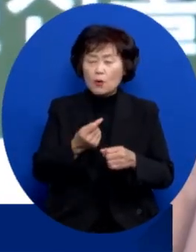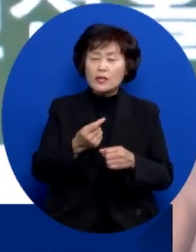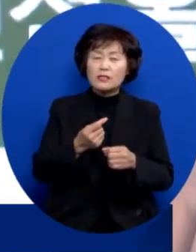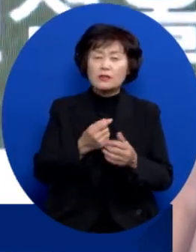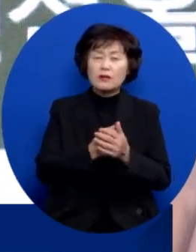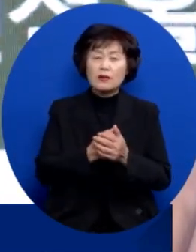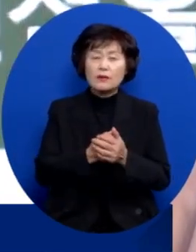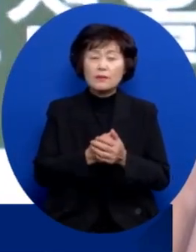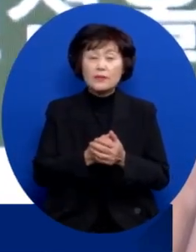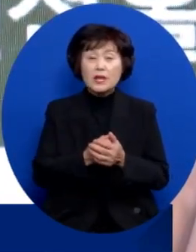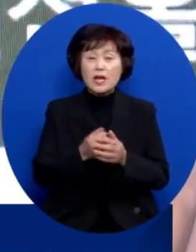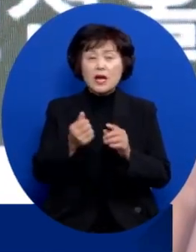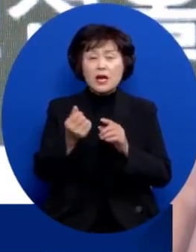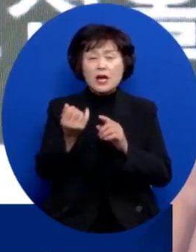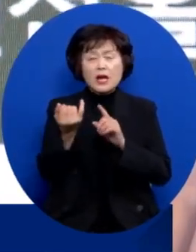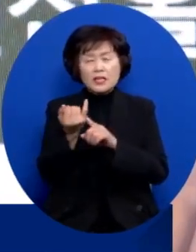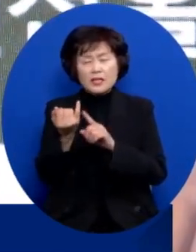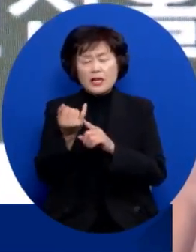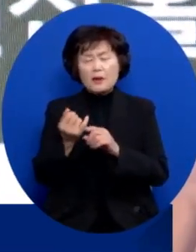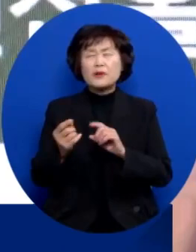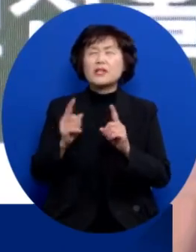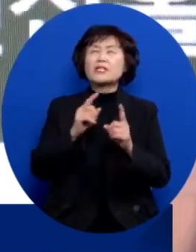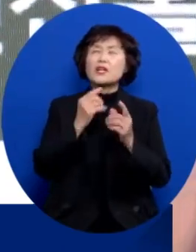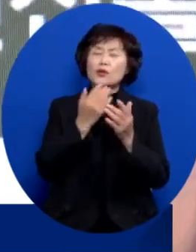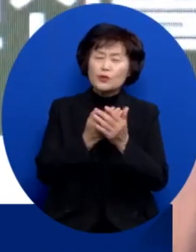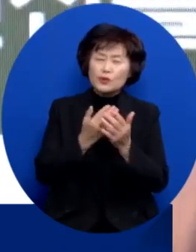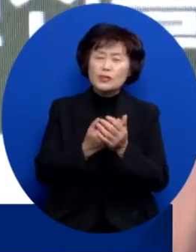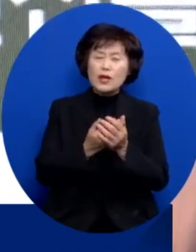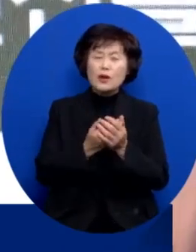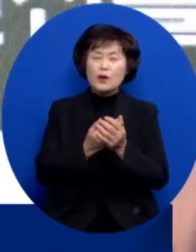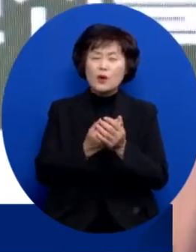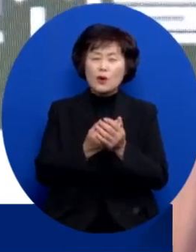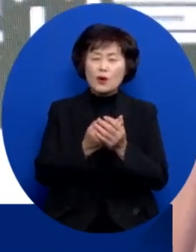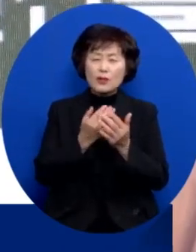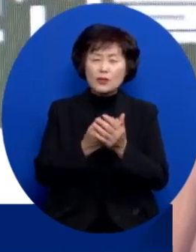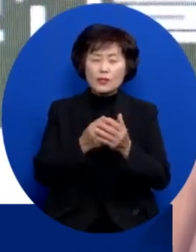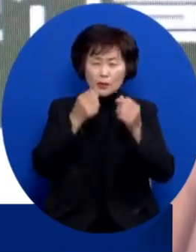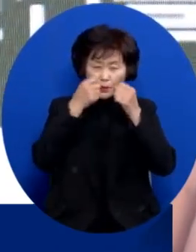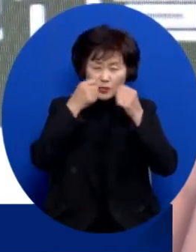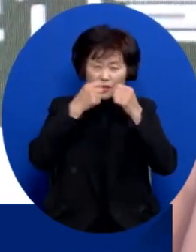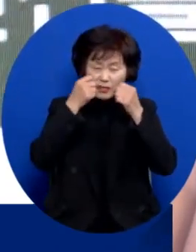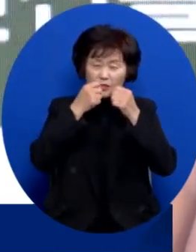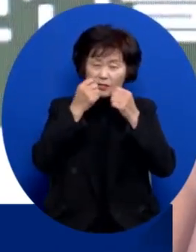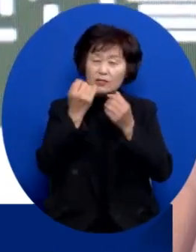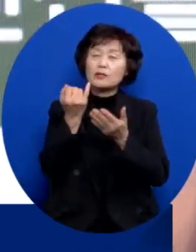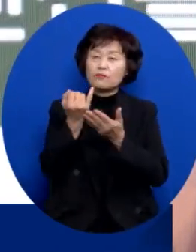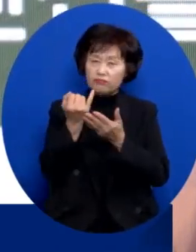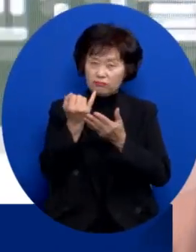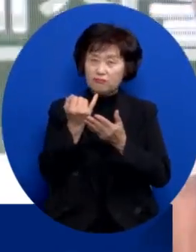들고 와서 이 사람을 살려주세요 하고 그렇게 눈물을 흘렸던